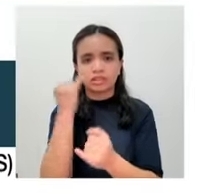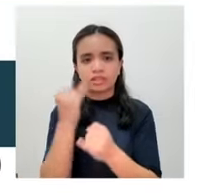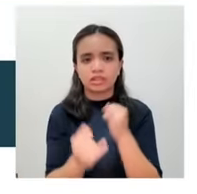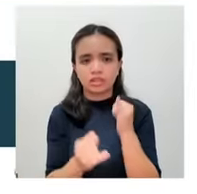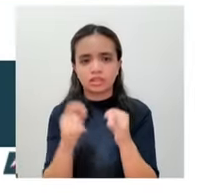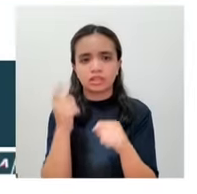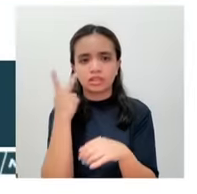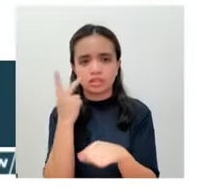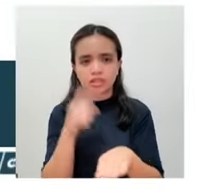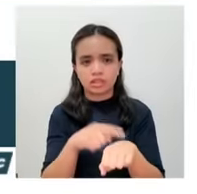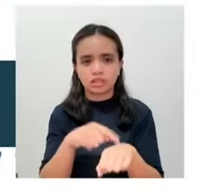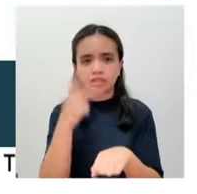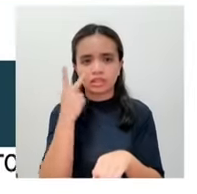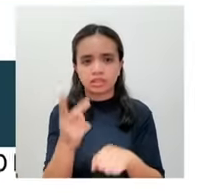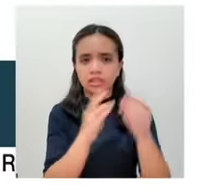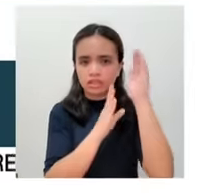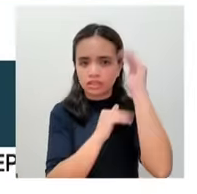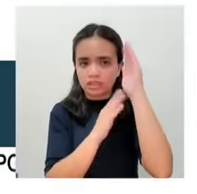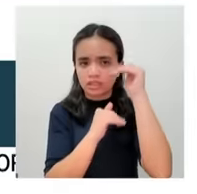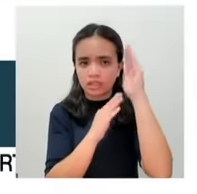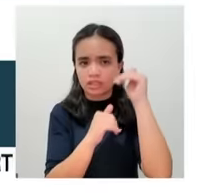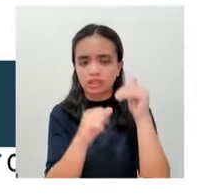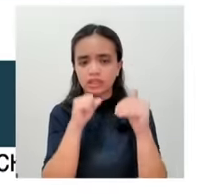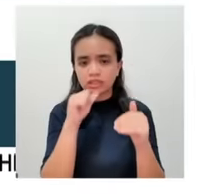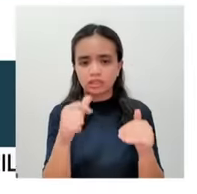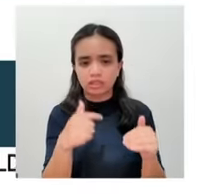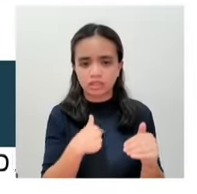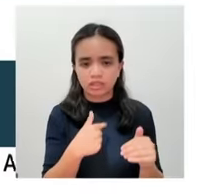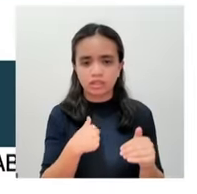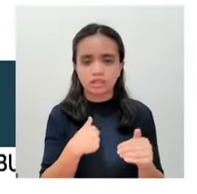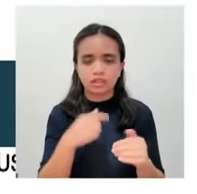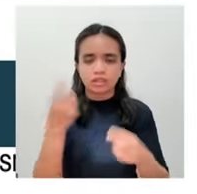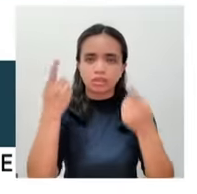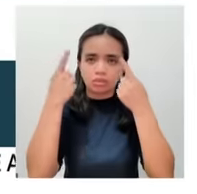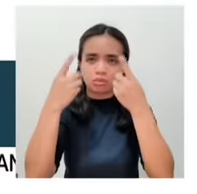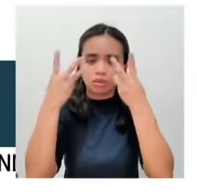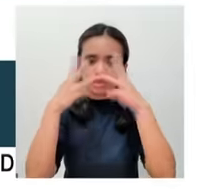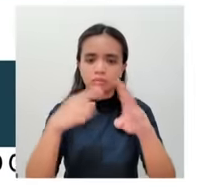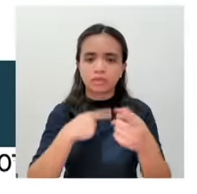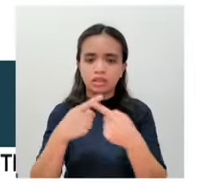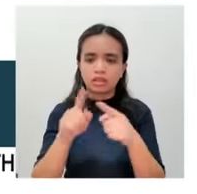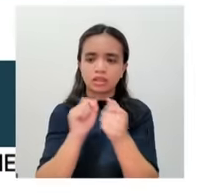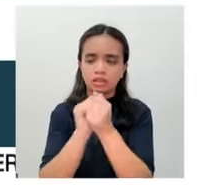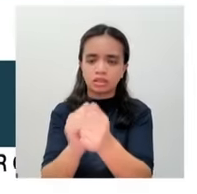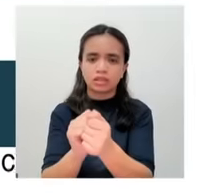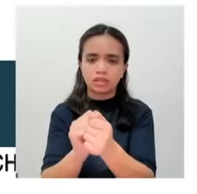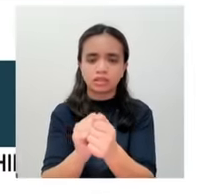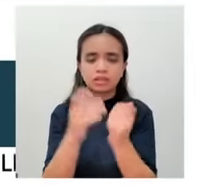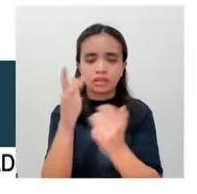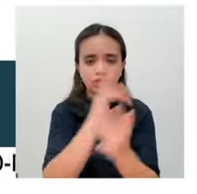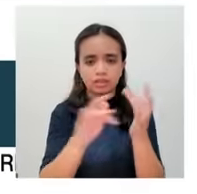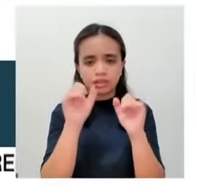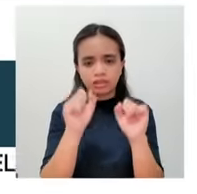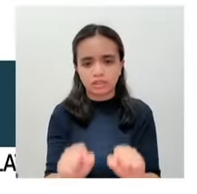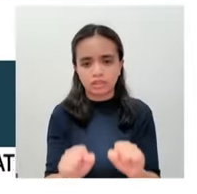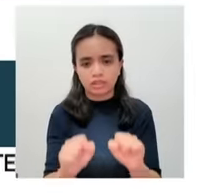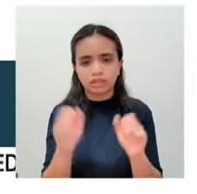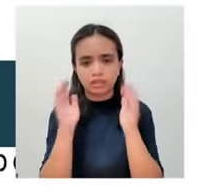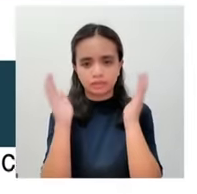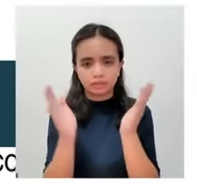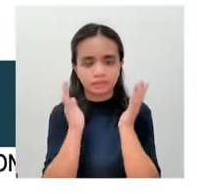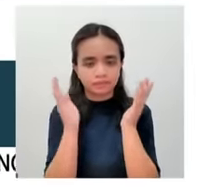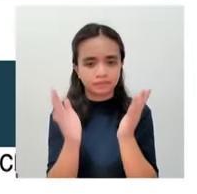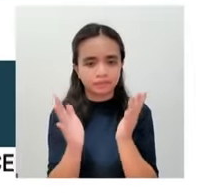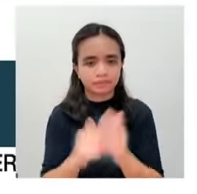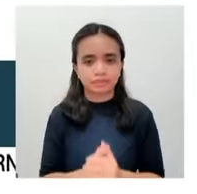each other. Sana di na lang ako nag-premiere night noon at sumama na lang ako sa inyong mag-ikot para makapagkwentuhan tayo. Mm.